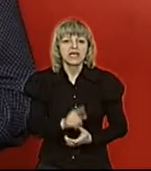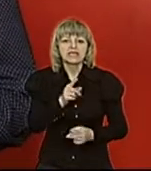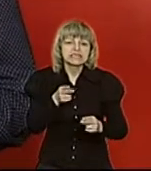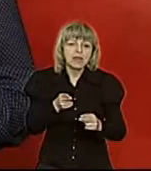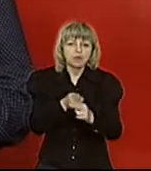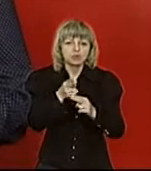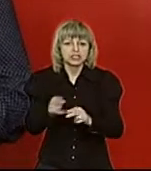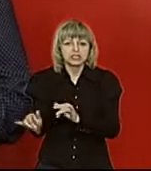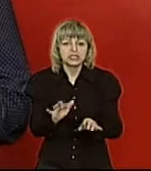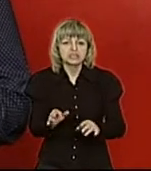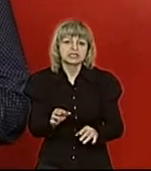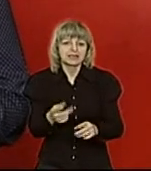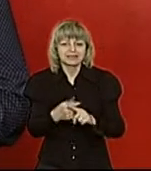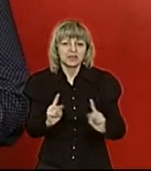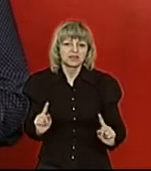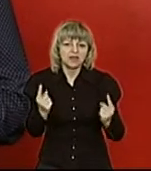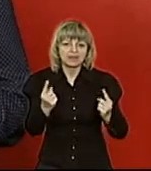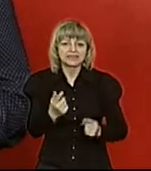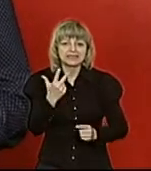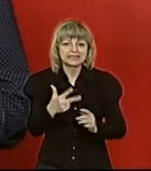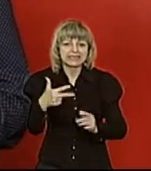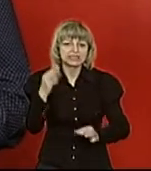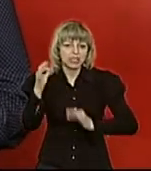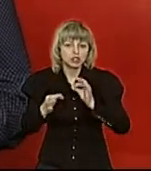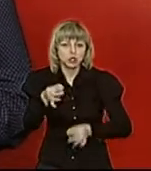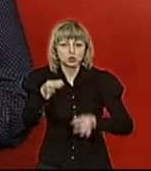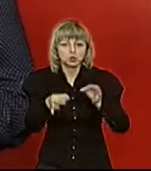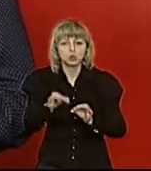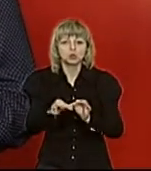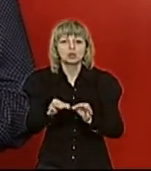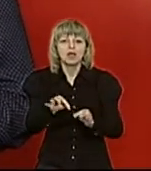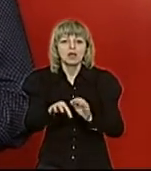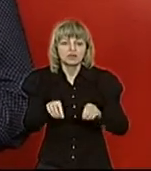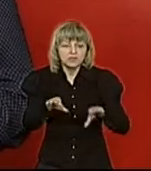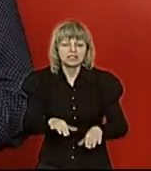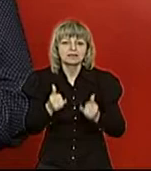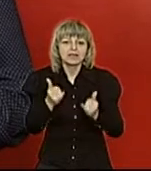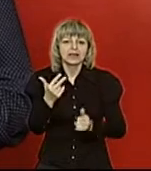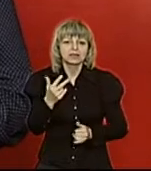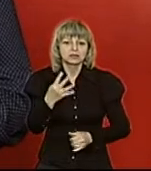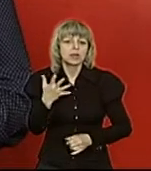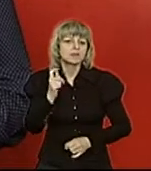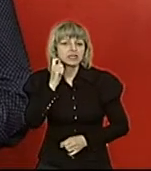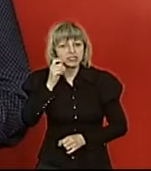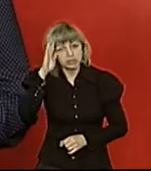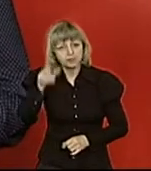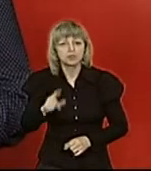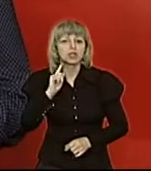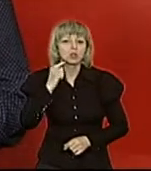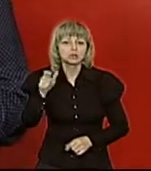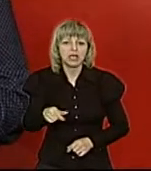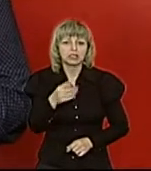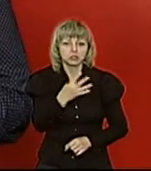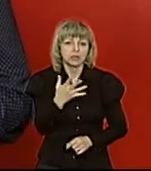Запобіжний захід у виді тримання під вартою 30 діб суд обрав для 45-річного мешканця Луцька атовця, який вбив свою